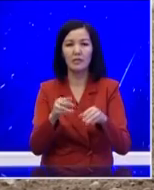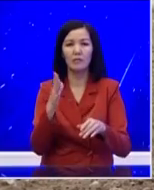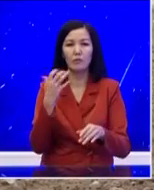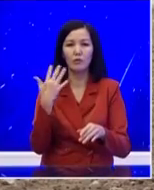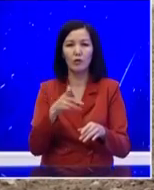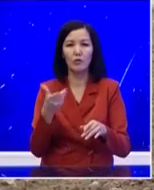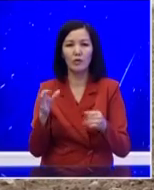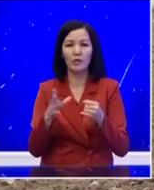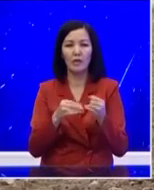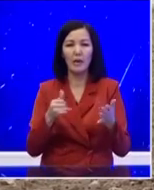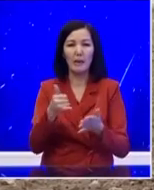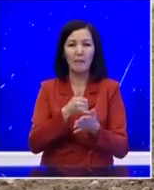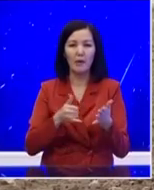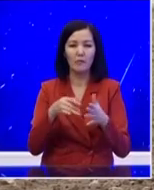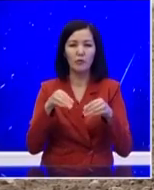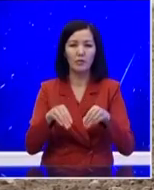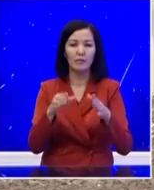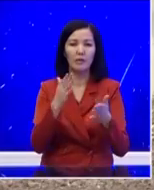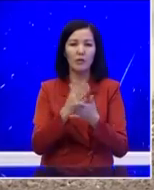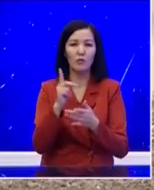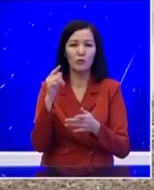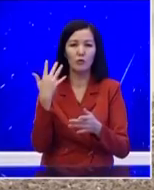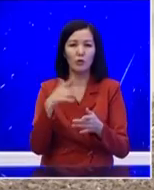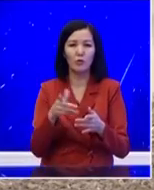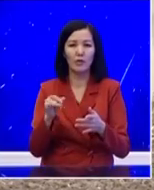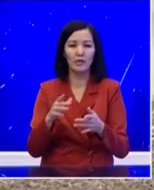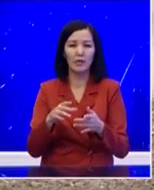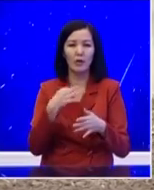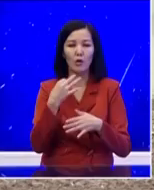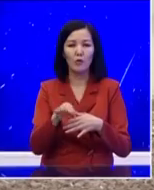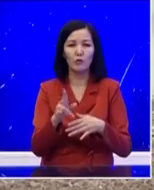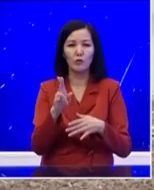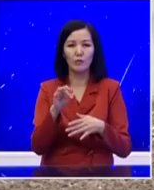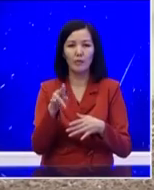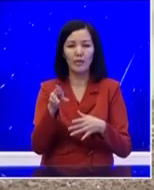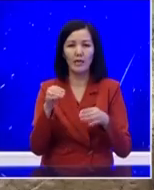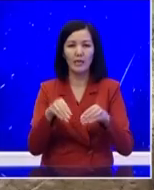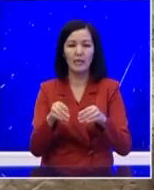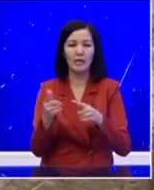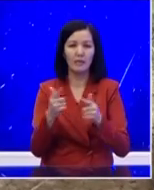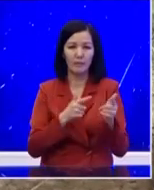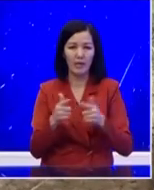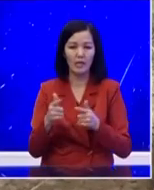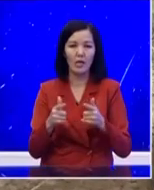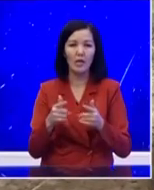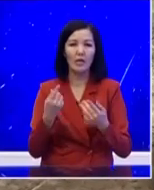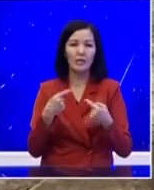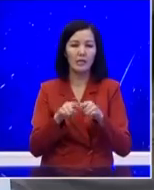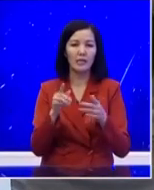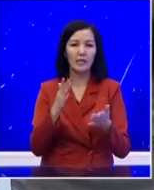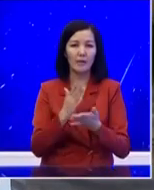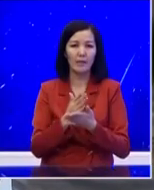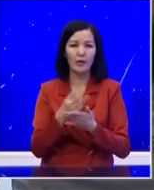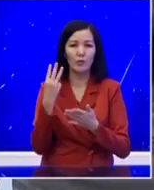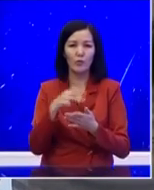550 гектарға майбұршақ сепкелі отыр. Ал 150 гектар аумаққа күздік бидайында егіп қойған. Шаруашылықта техника